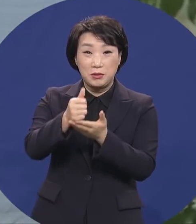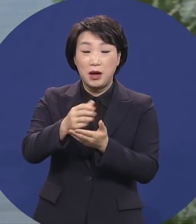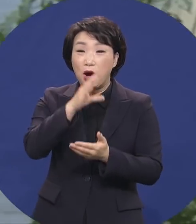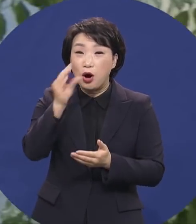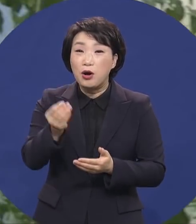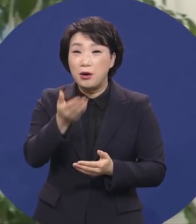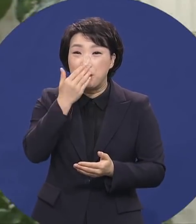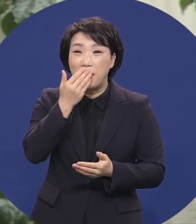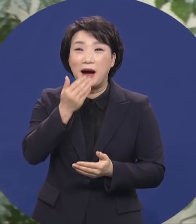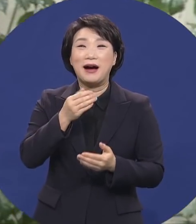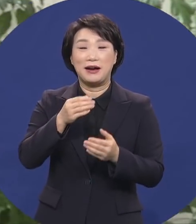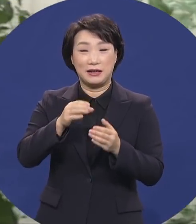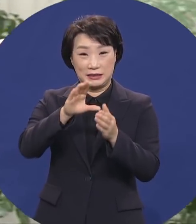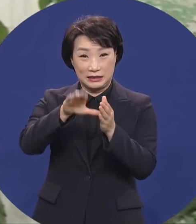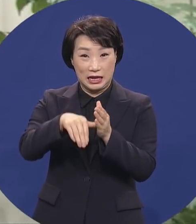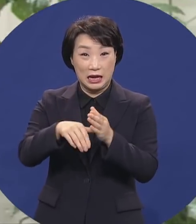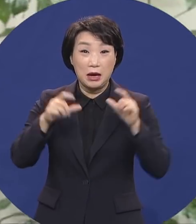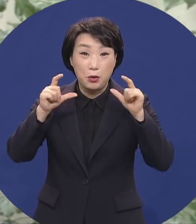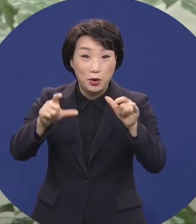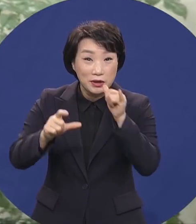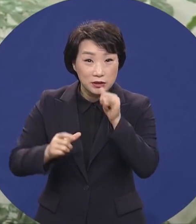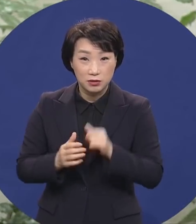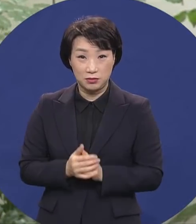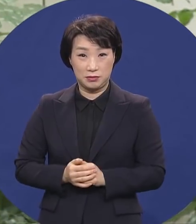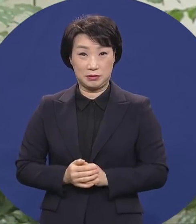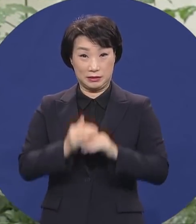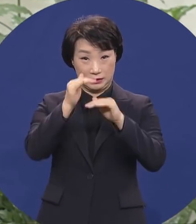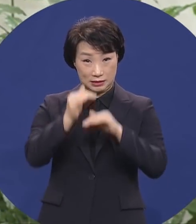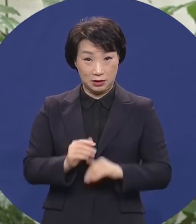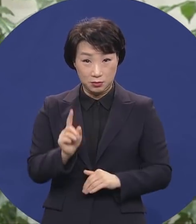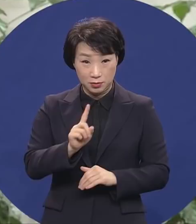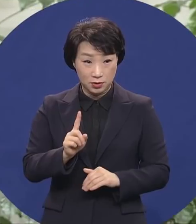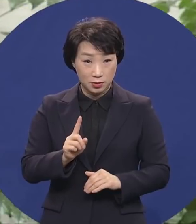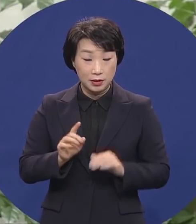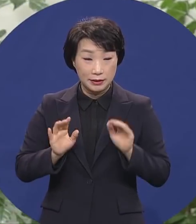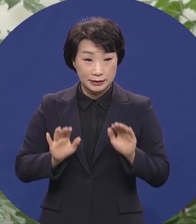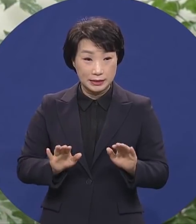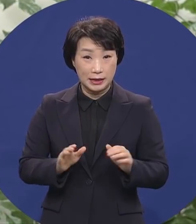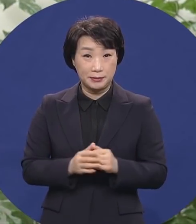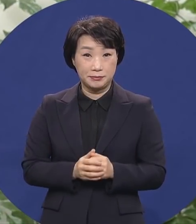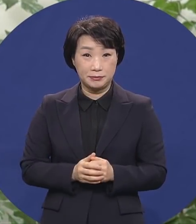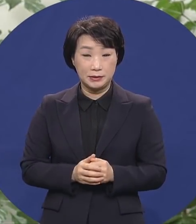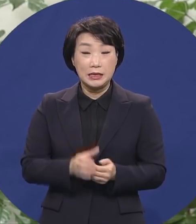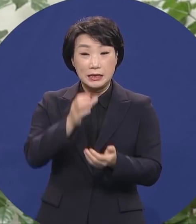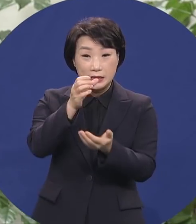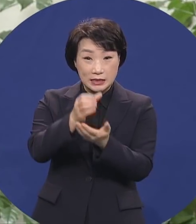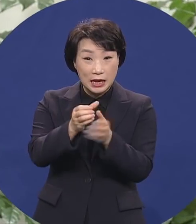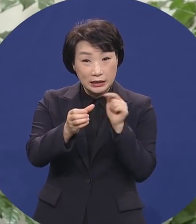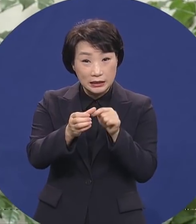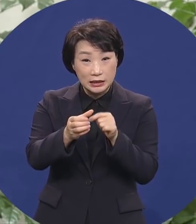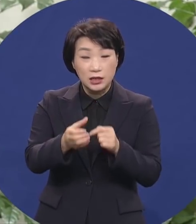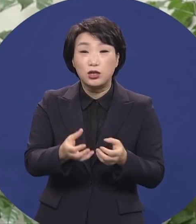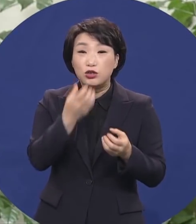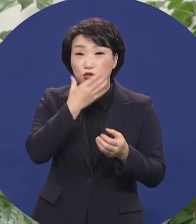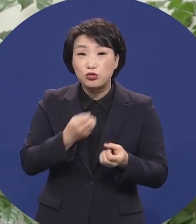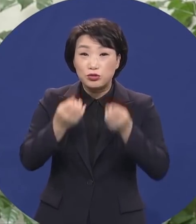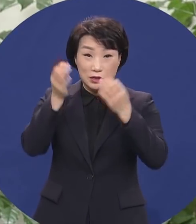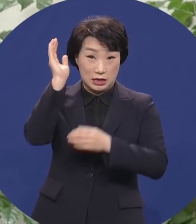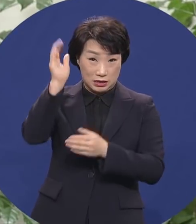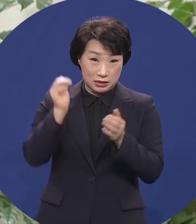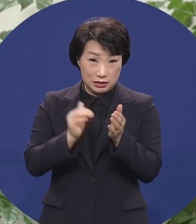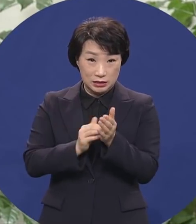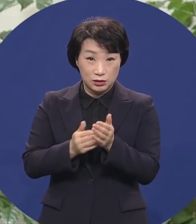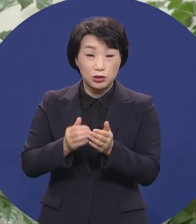만찬을 진행하실 때 뭐라고 말씀하시고, 야, 잔을 가지사